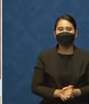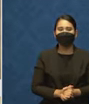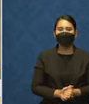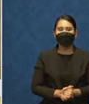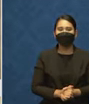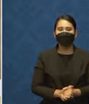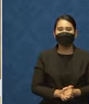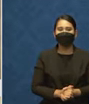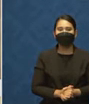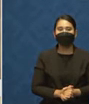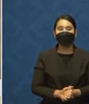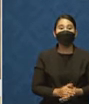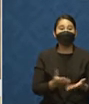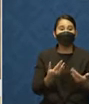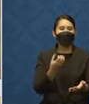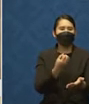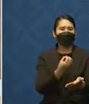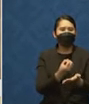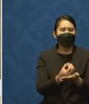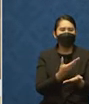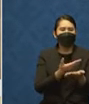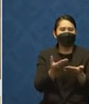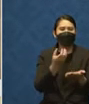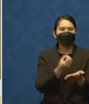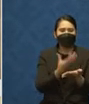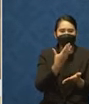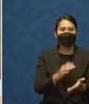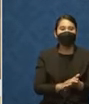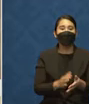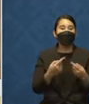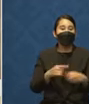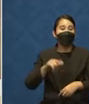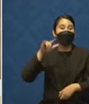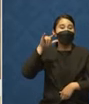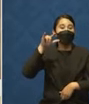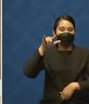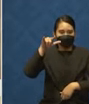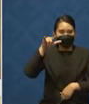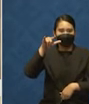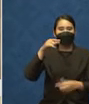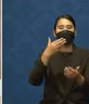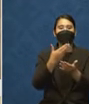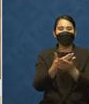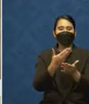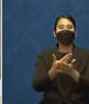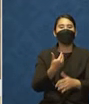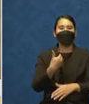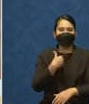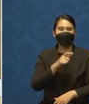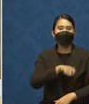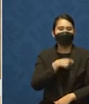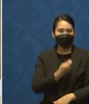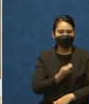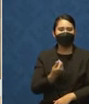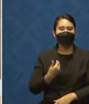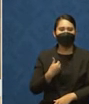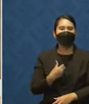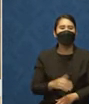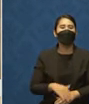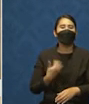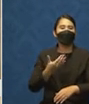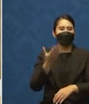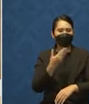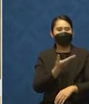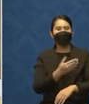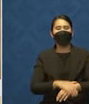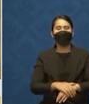องมีเวลาเครื่องบินบินเนี่ยครับมันจะต้องมีค่าใช้จ่ายนะครับในการบินเป็นชั่วโมงครับซึ่งท่านประธานก็เคยเป็นรัฐมนตรีกลาโหม